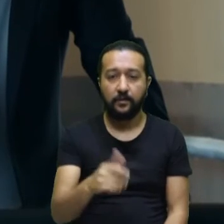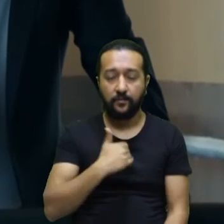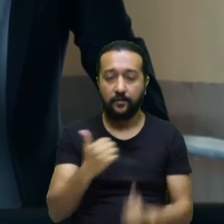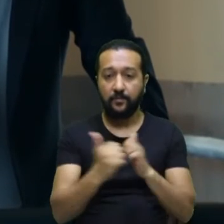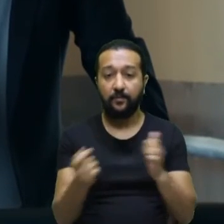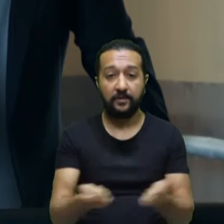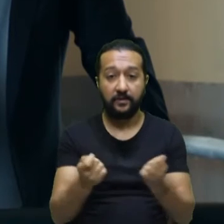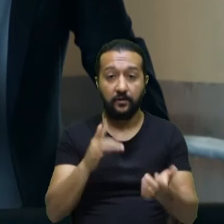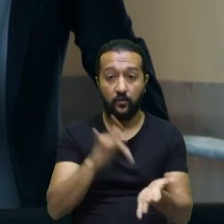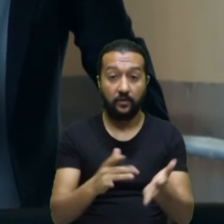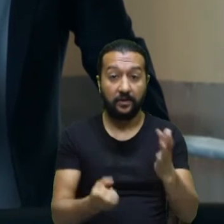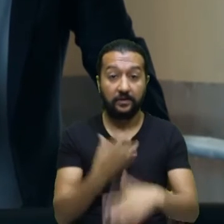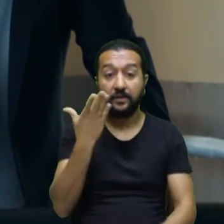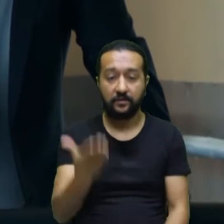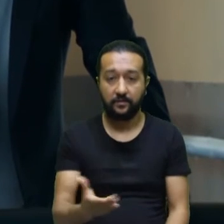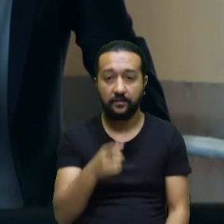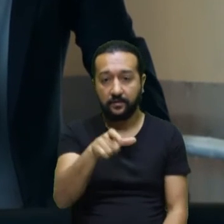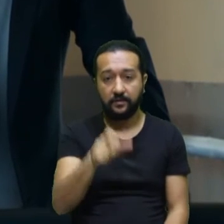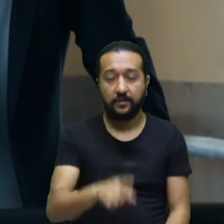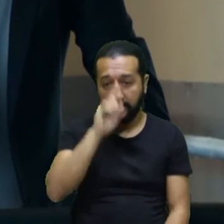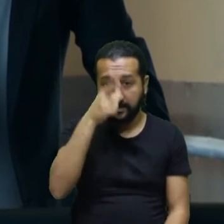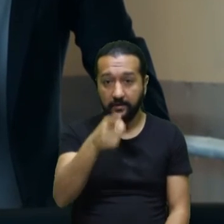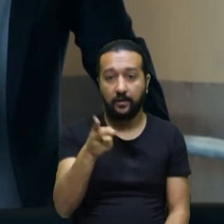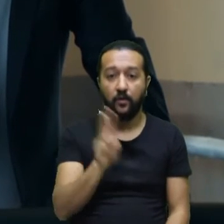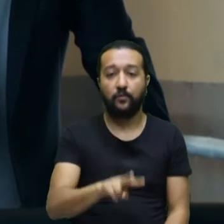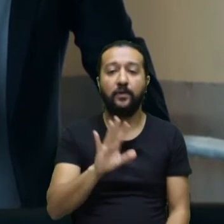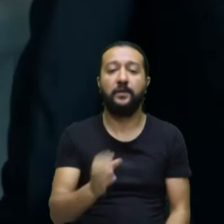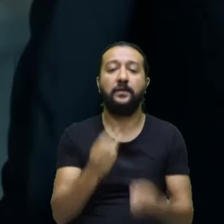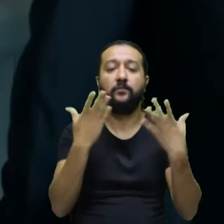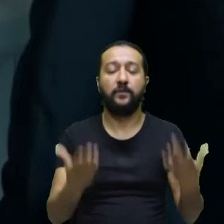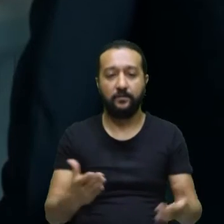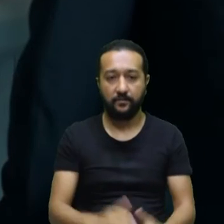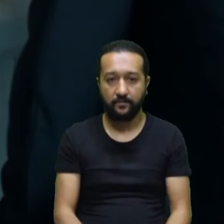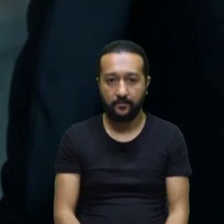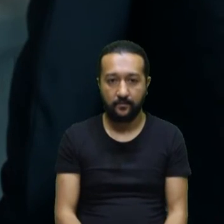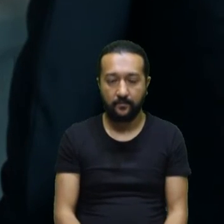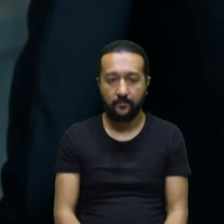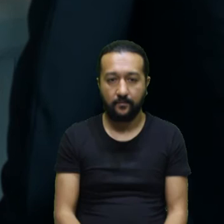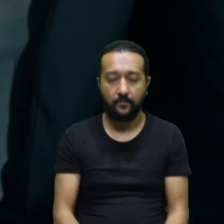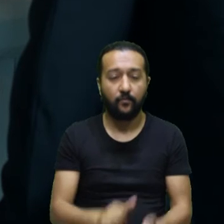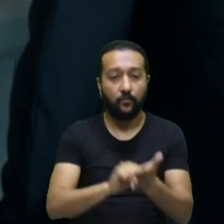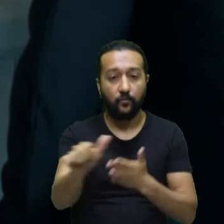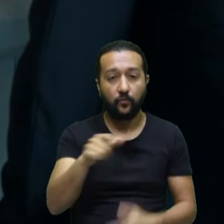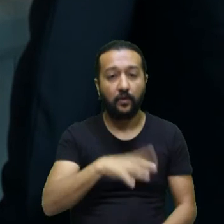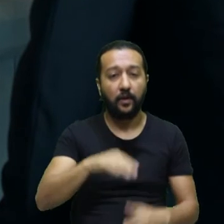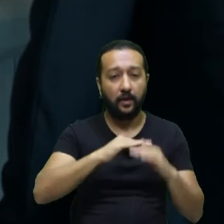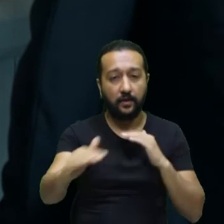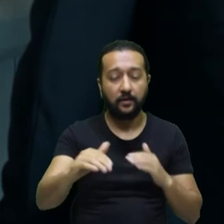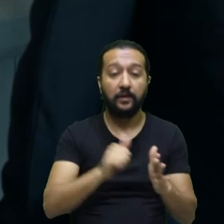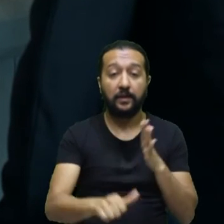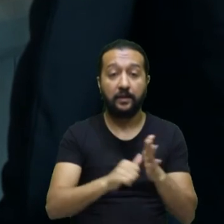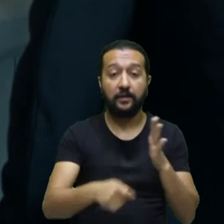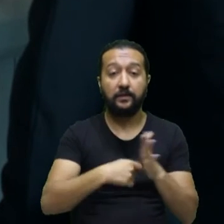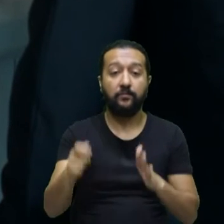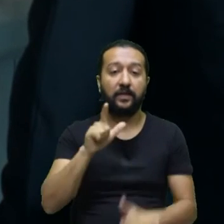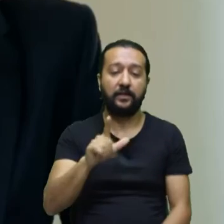Senin bizimle çalıştığın ortaya çıkarsa yalnız seni öldürmek yetmez. Bütün aşiretini